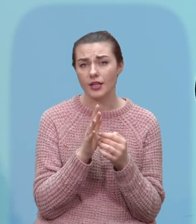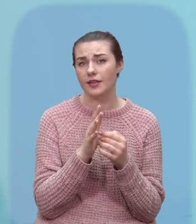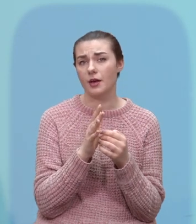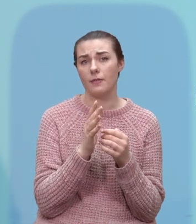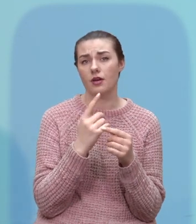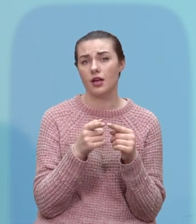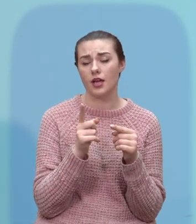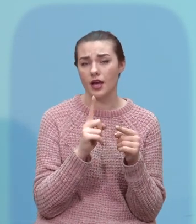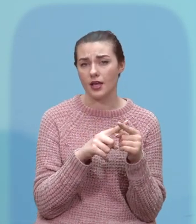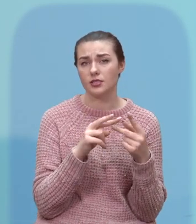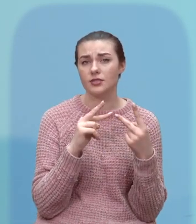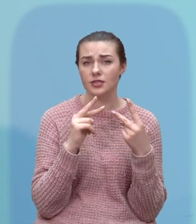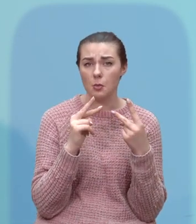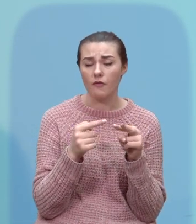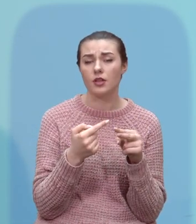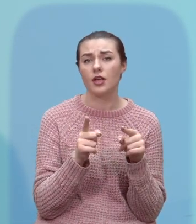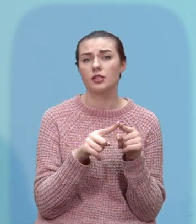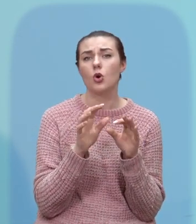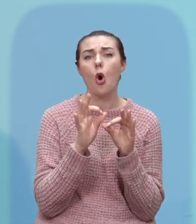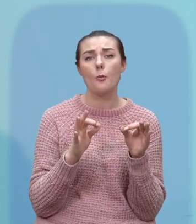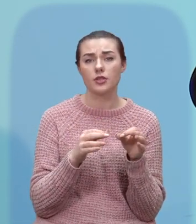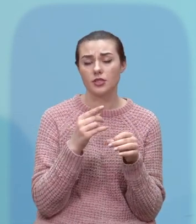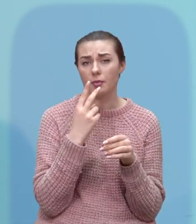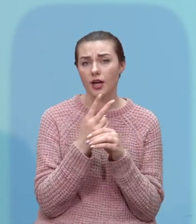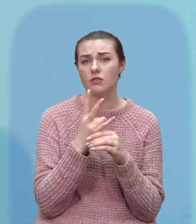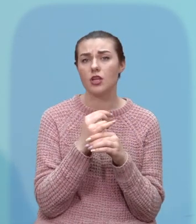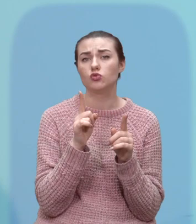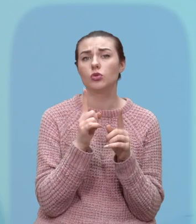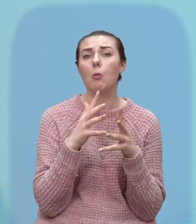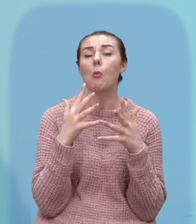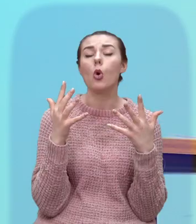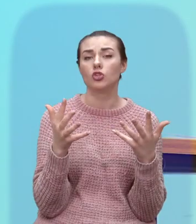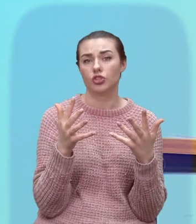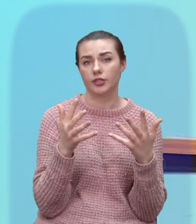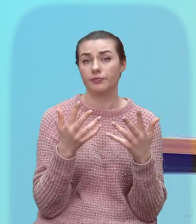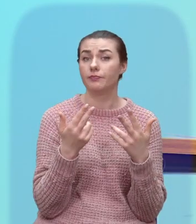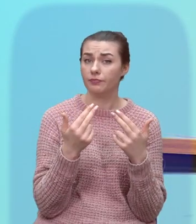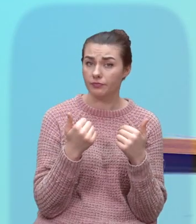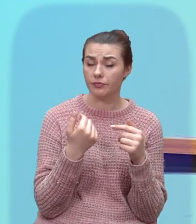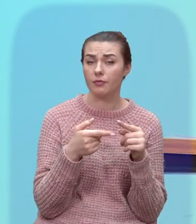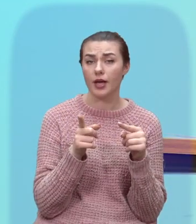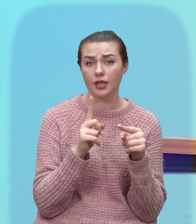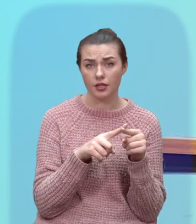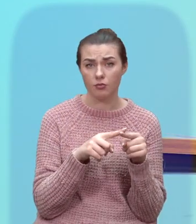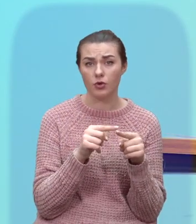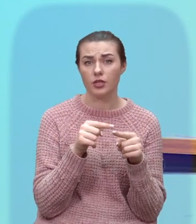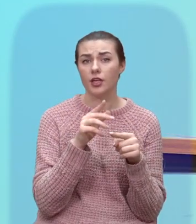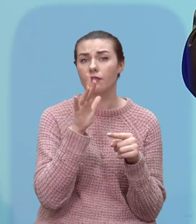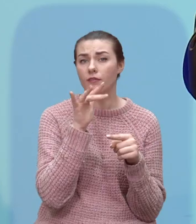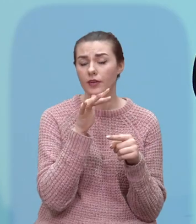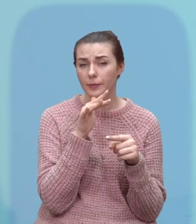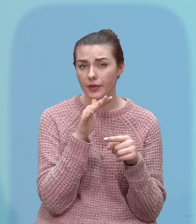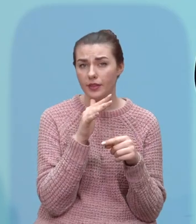буквально эти эти символы эти образы они указывают на что-то большее да и поэтому те